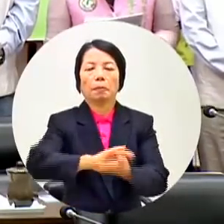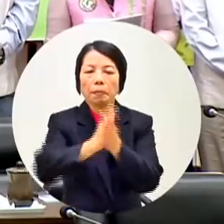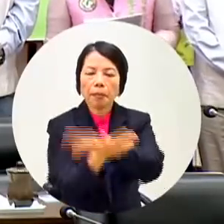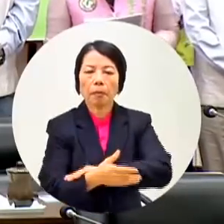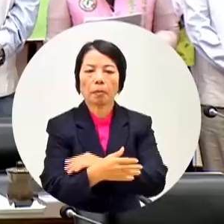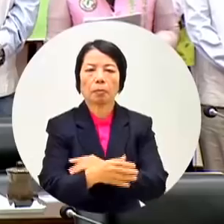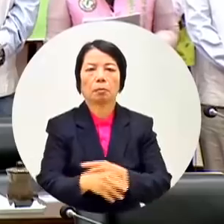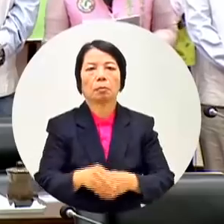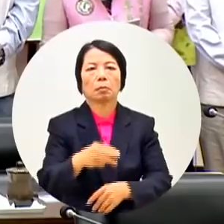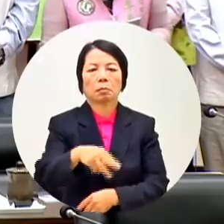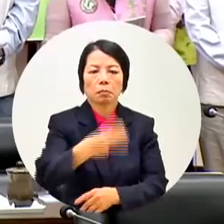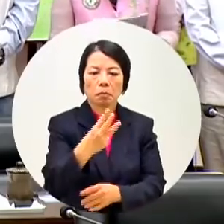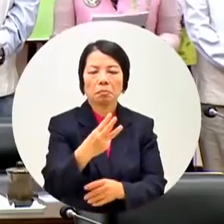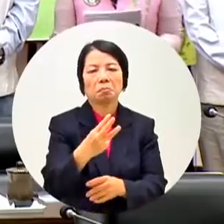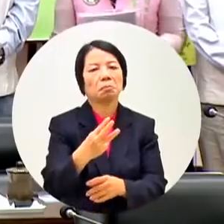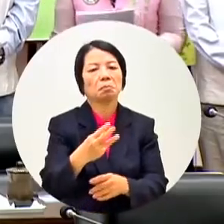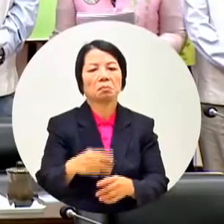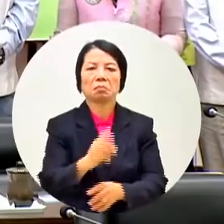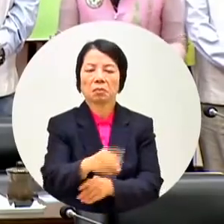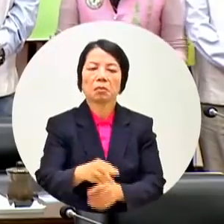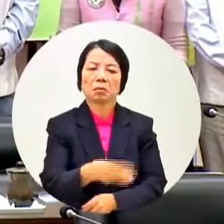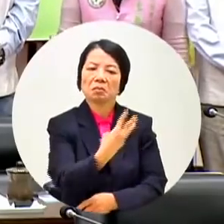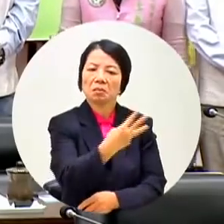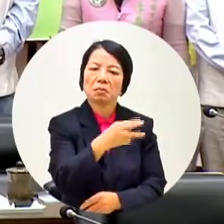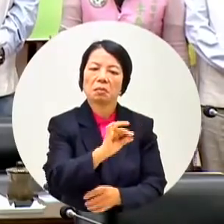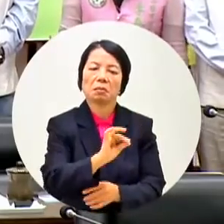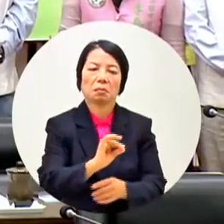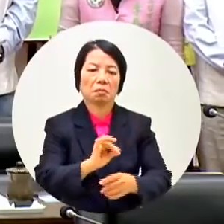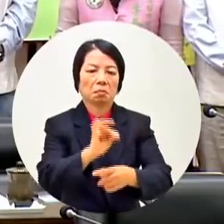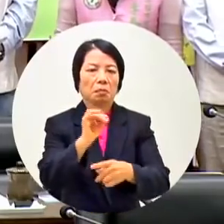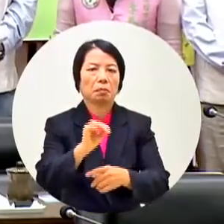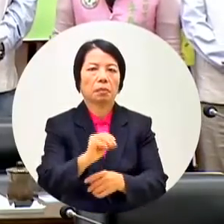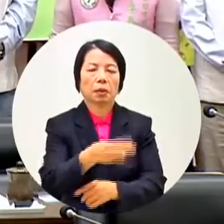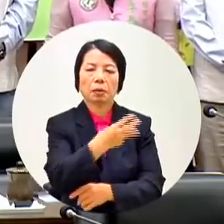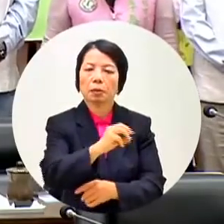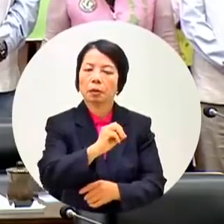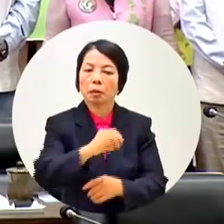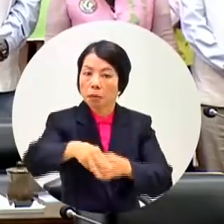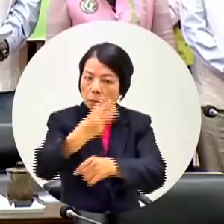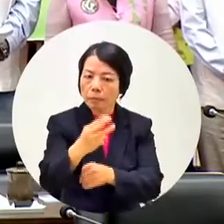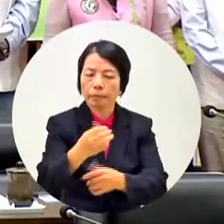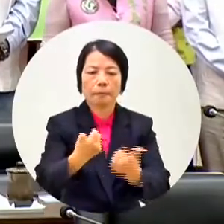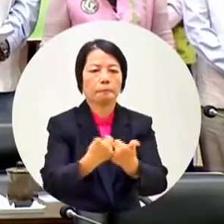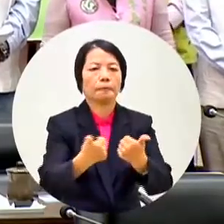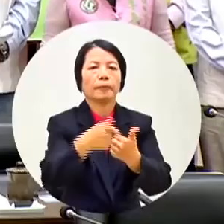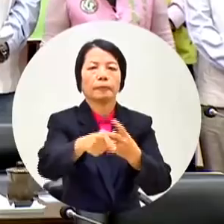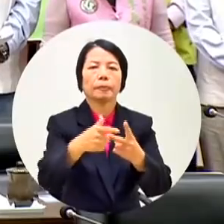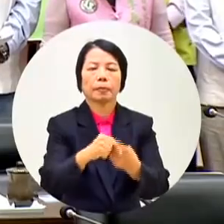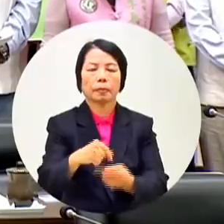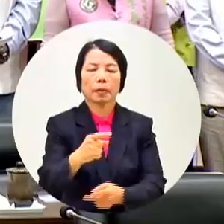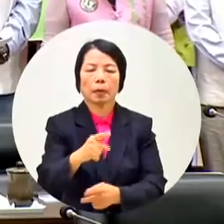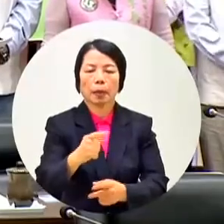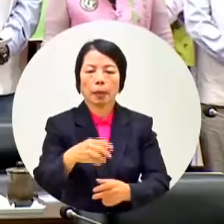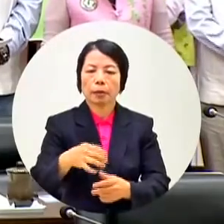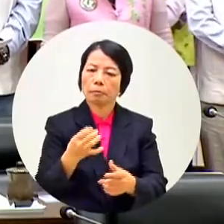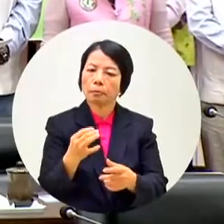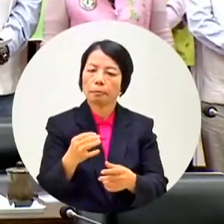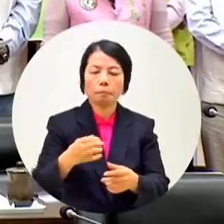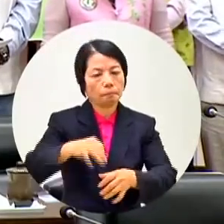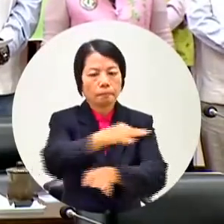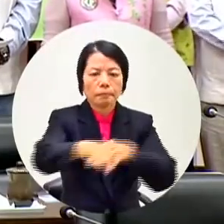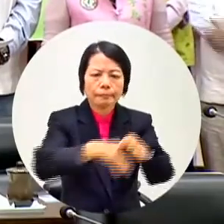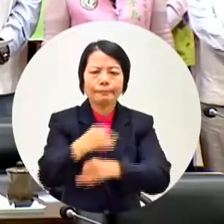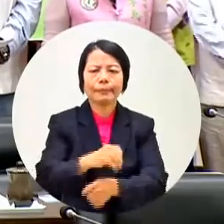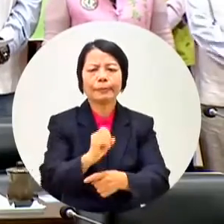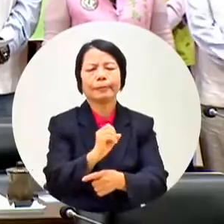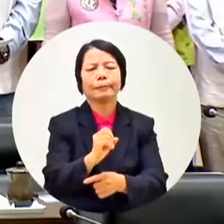我们的监督之下。希望你说的，我们政治零分，我们可以去接受，我们为了台湾要怎么去